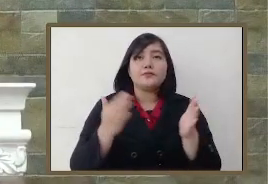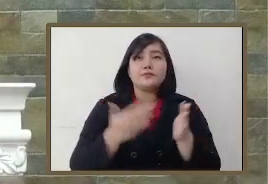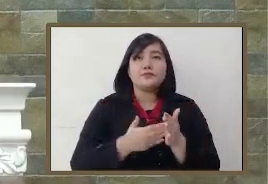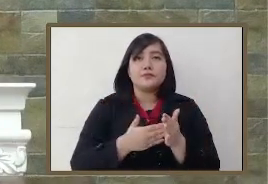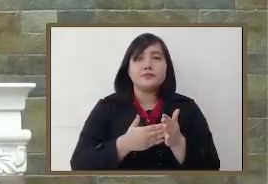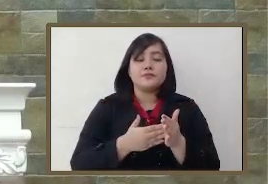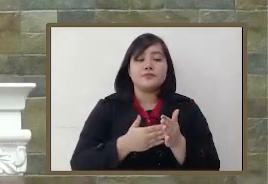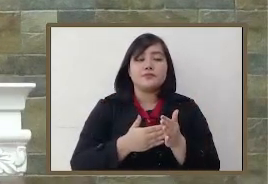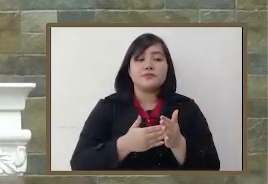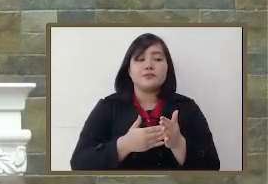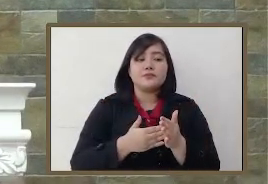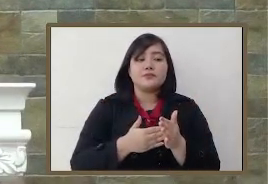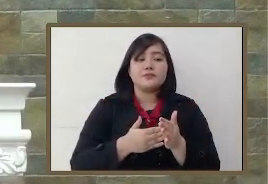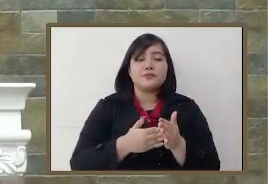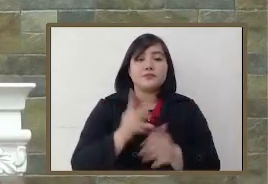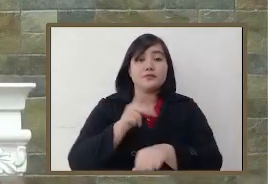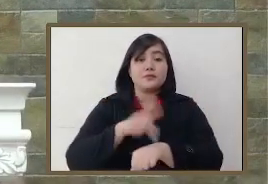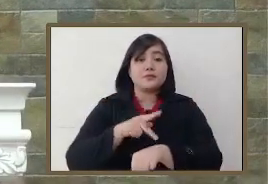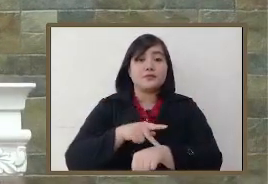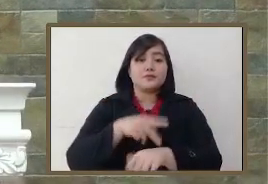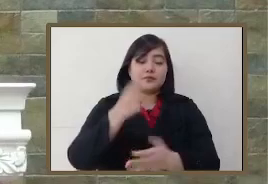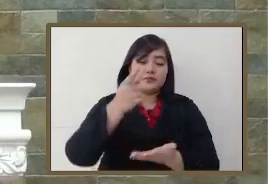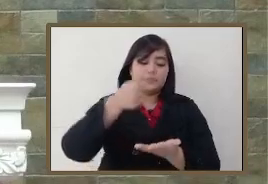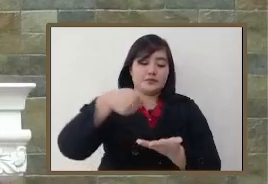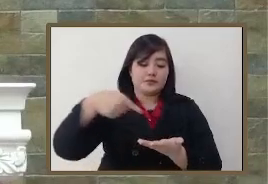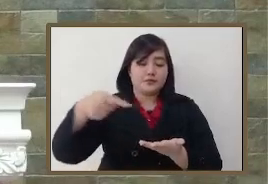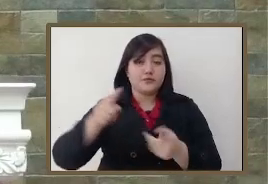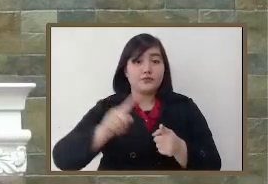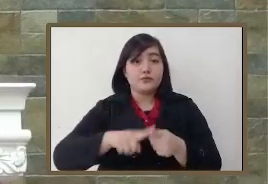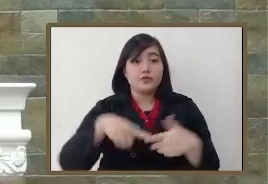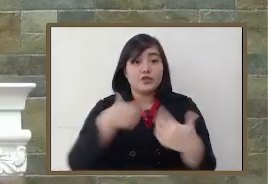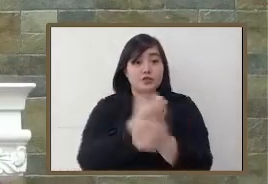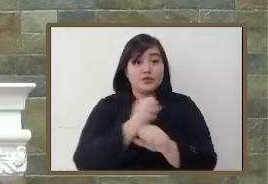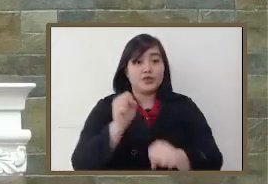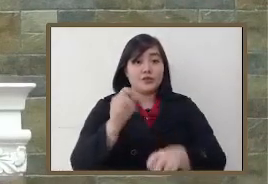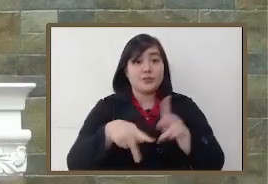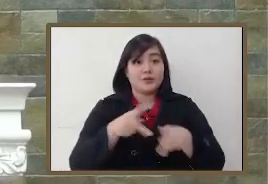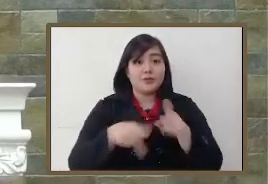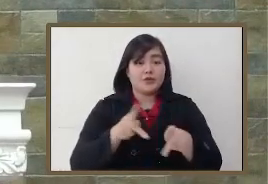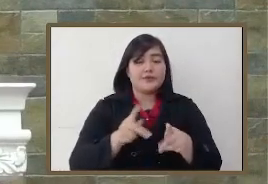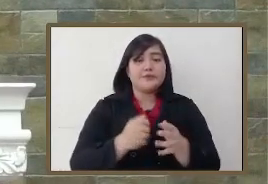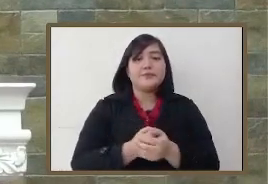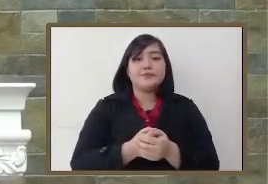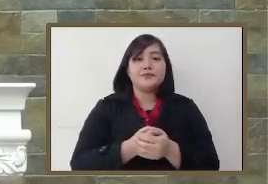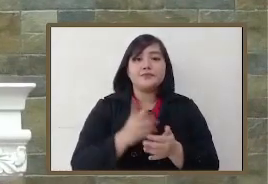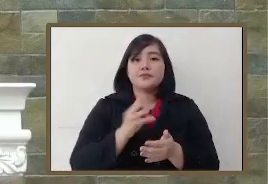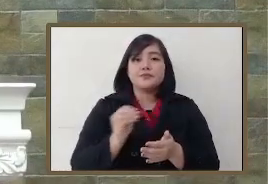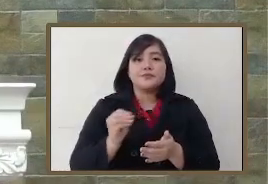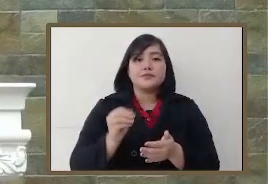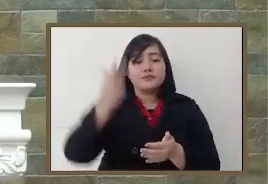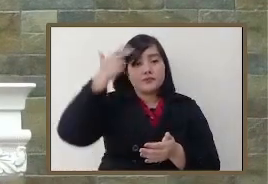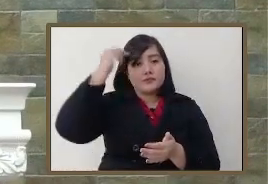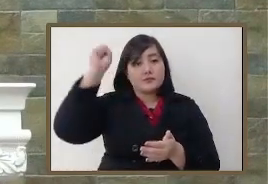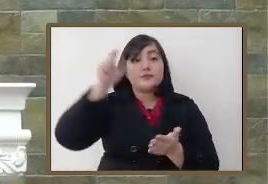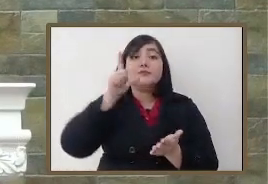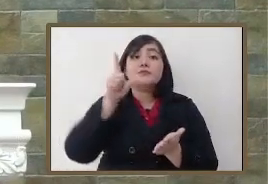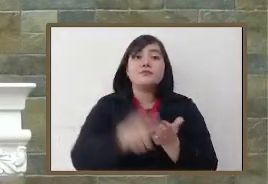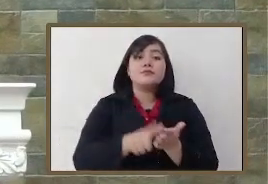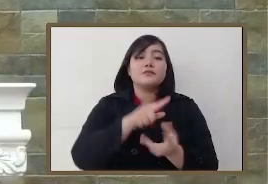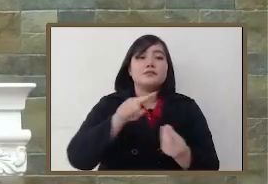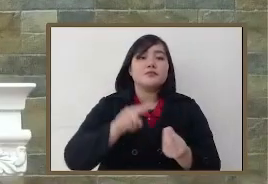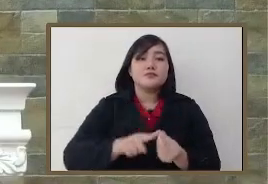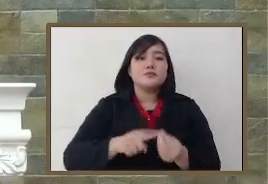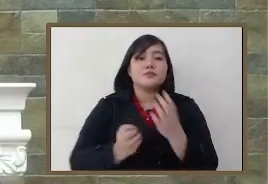mga ligtas na. Alright? At ang kanya pong sulat, mga kapatid, ay patungkol sa paglago, sa